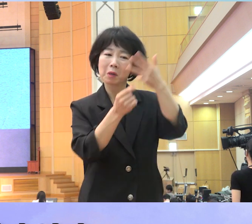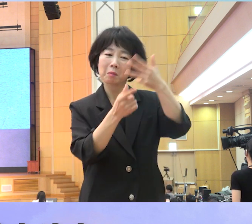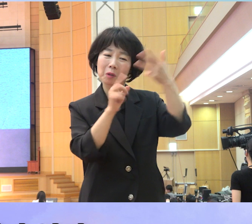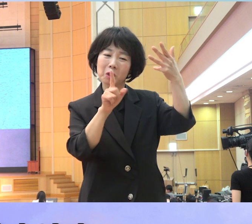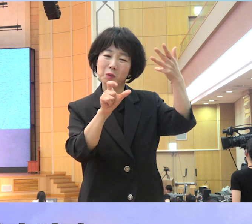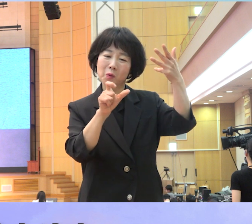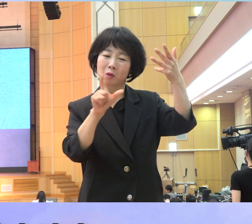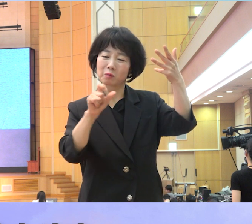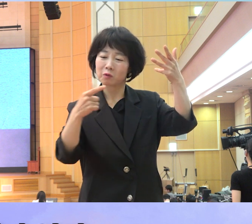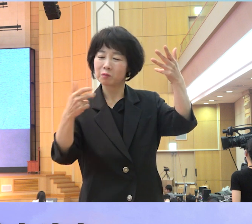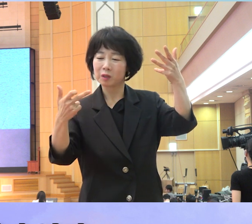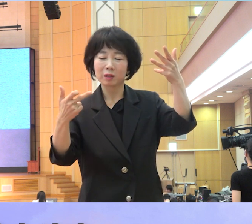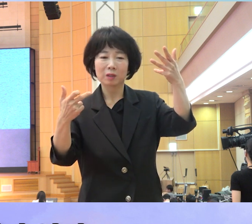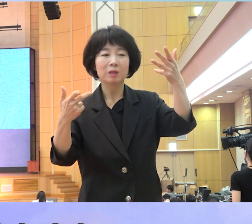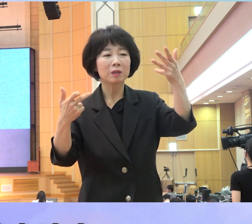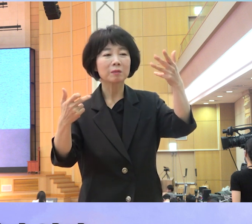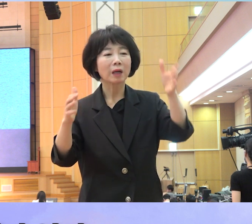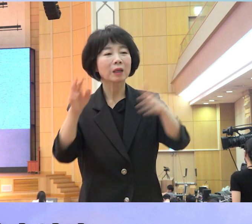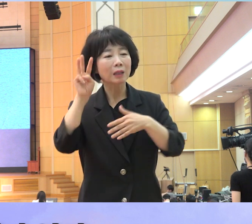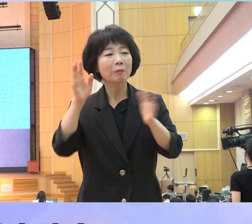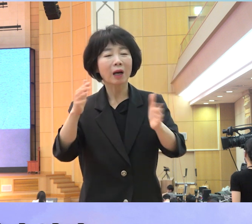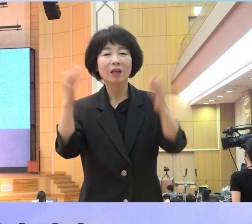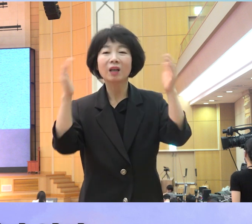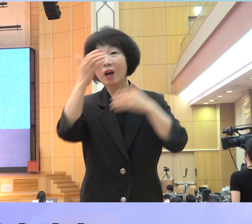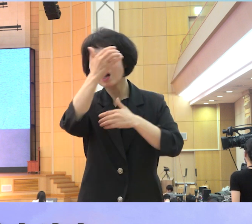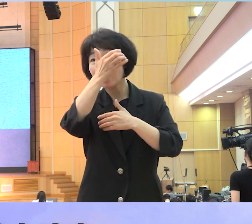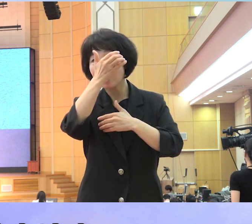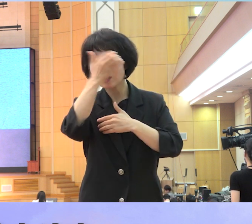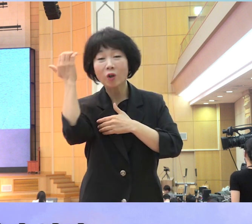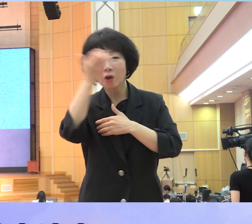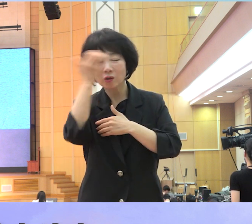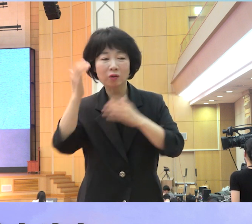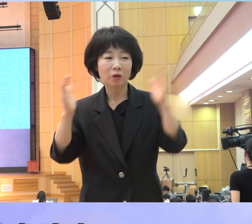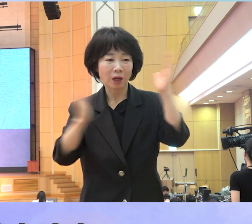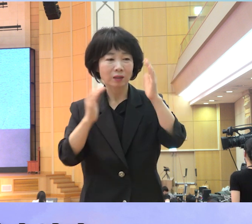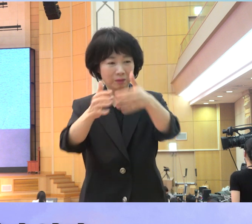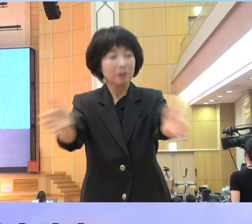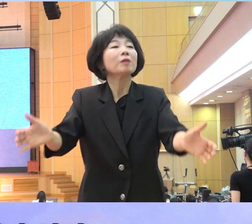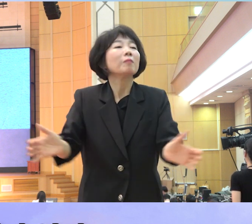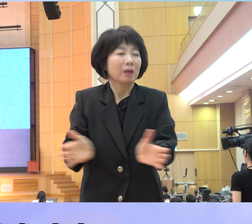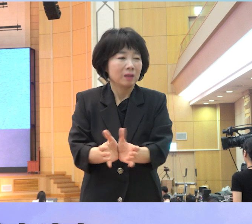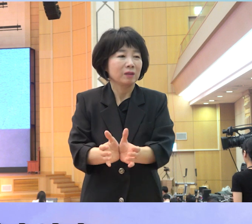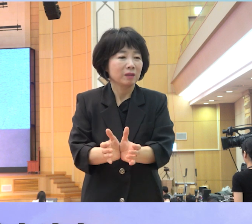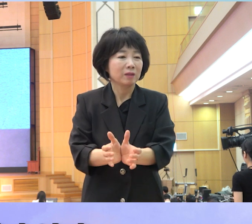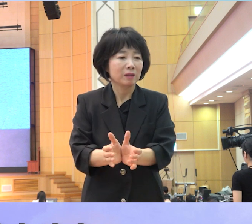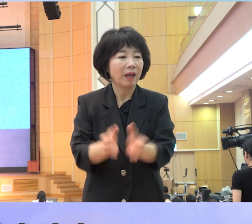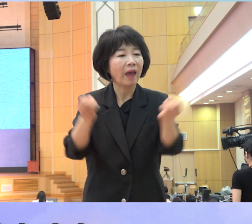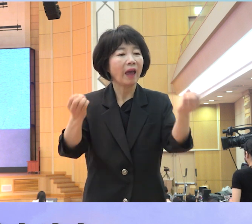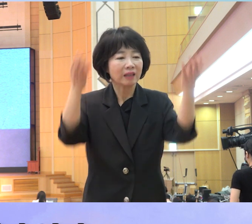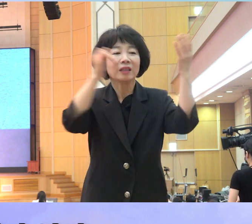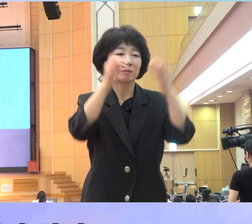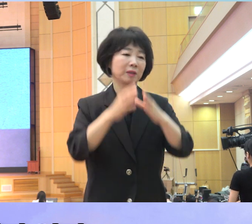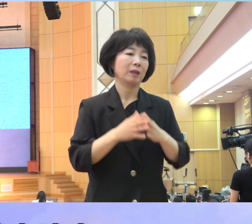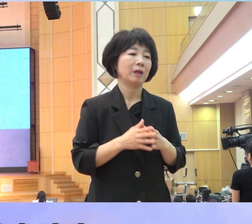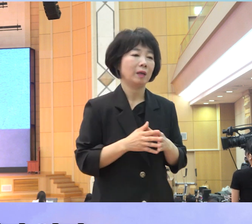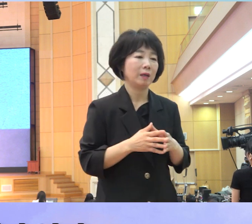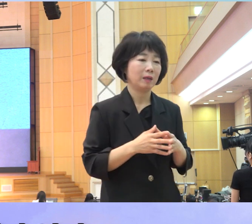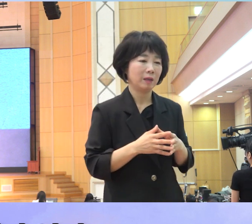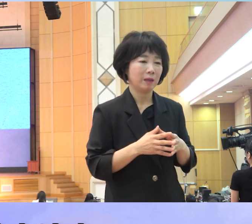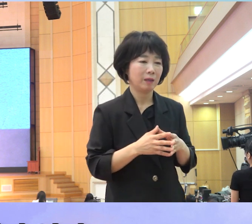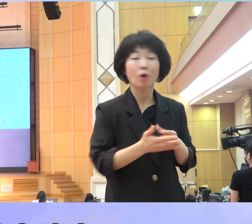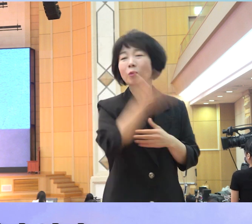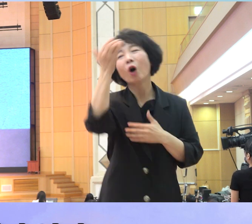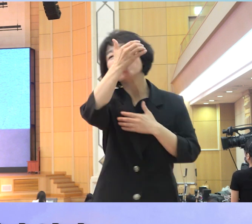여름 캠프가 진행이 됩니다. 기도 많이 해주셔야 됩니다. 우리 특히나 교회 학교 아이들도